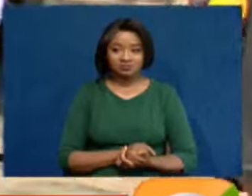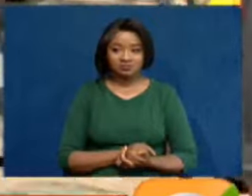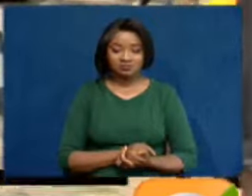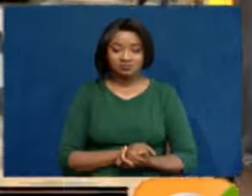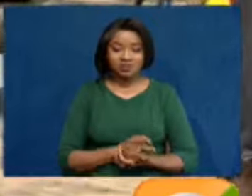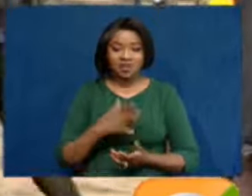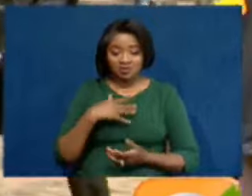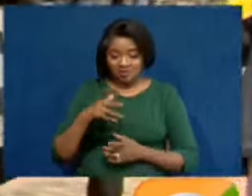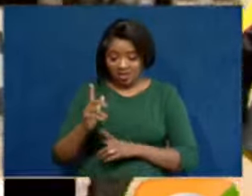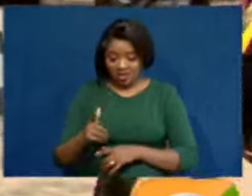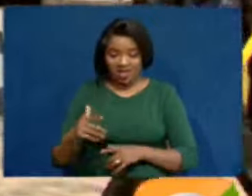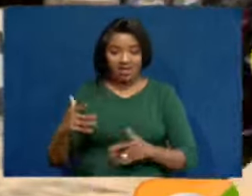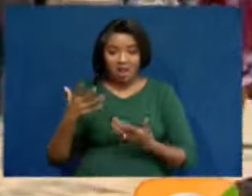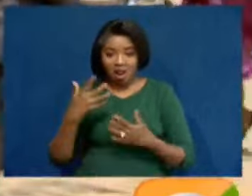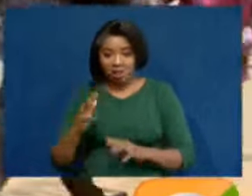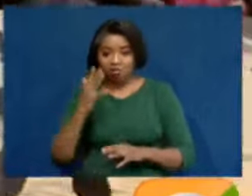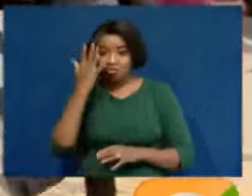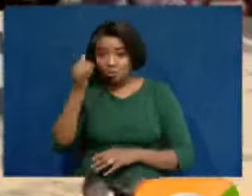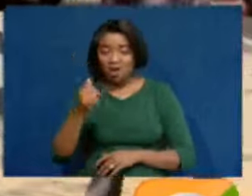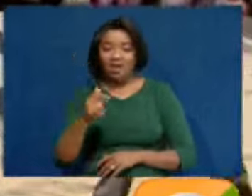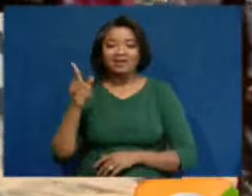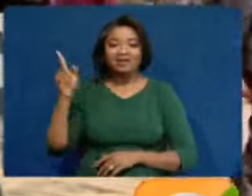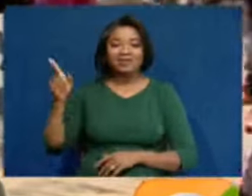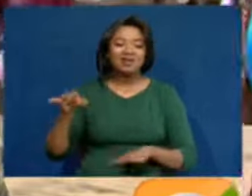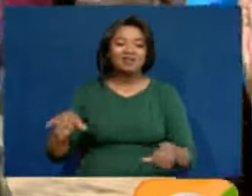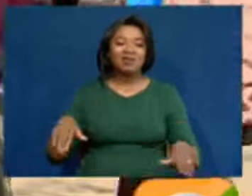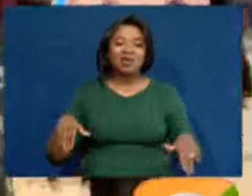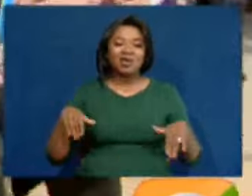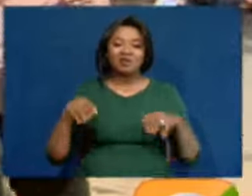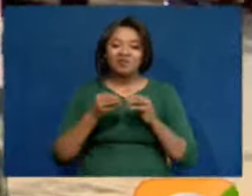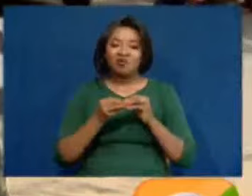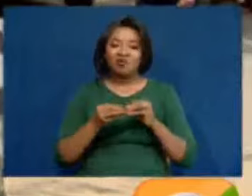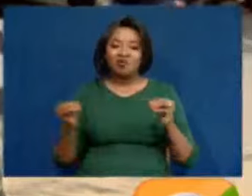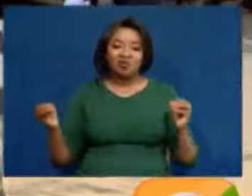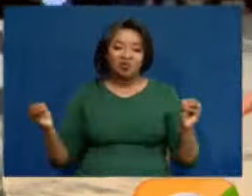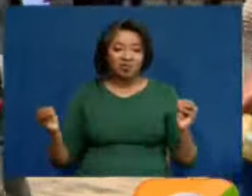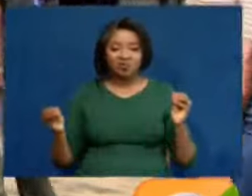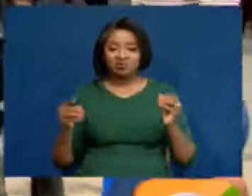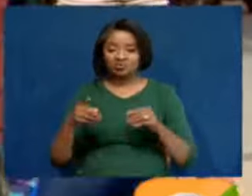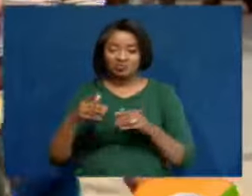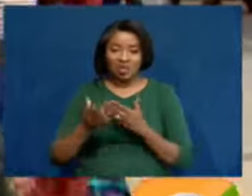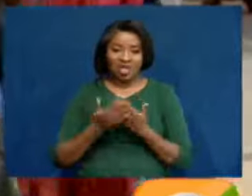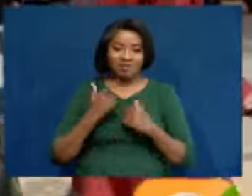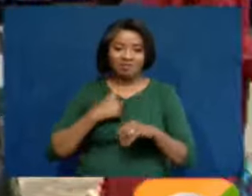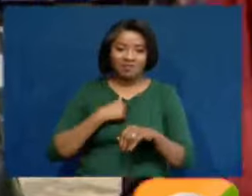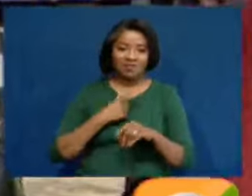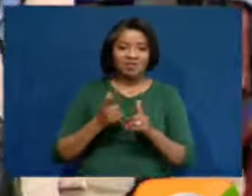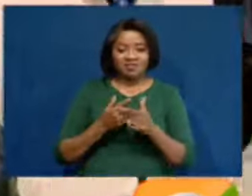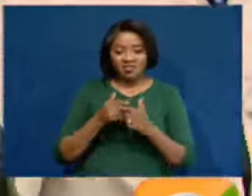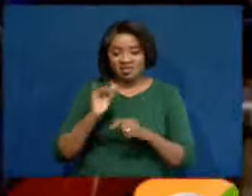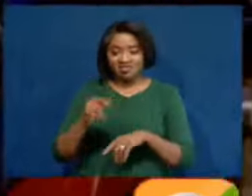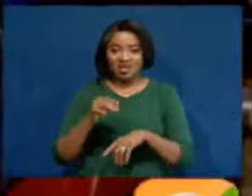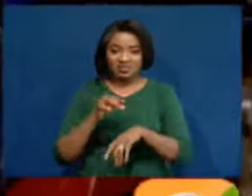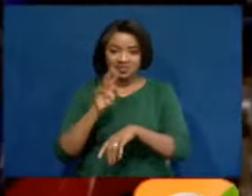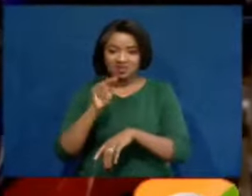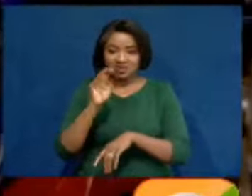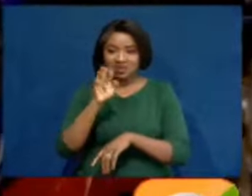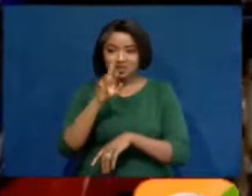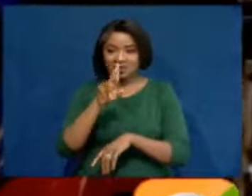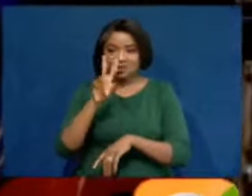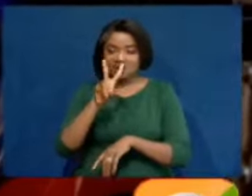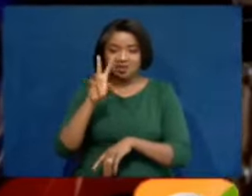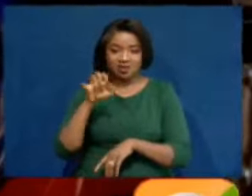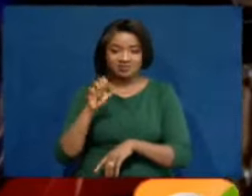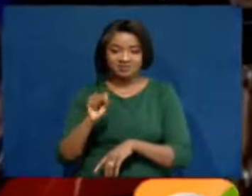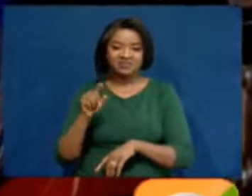kushughulikiwa, alafu vile walikuwa merap kufunga, so hizo veins ama hizo nerves ndo ziliua mguu uko chini. Si kupenda